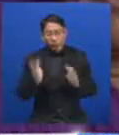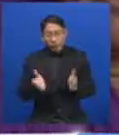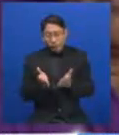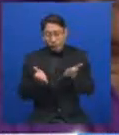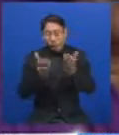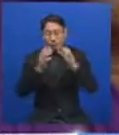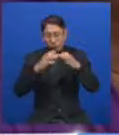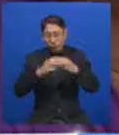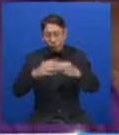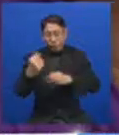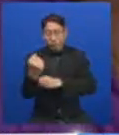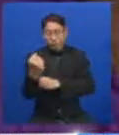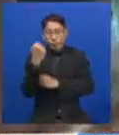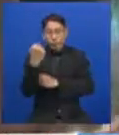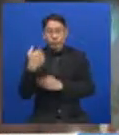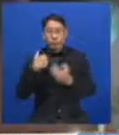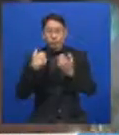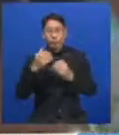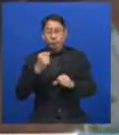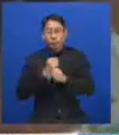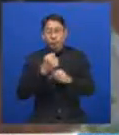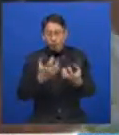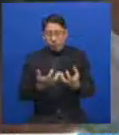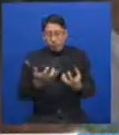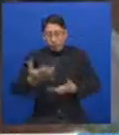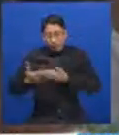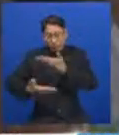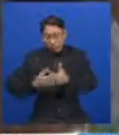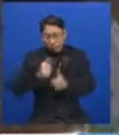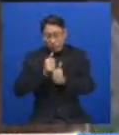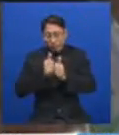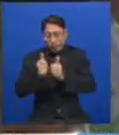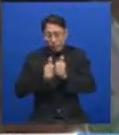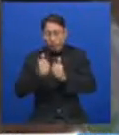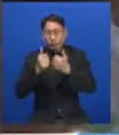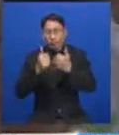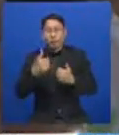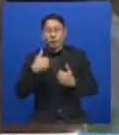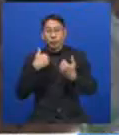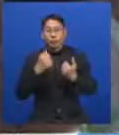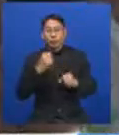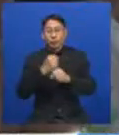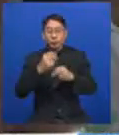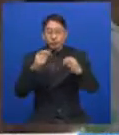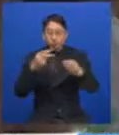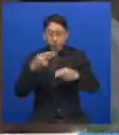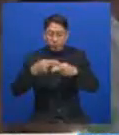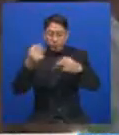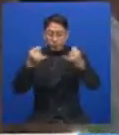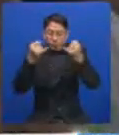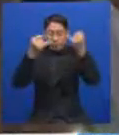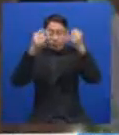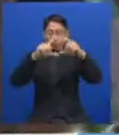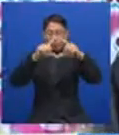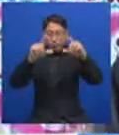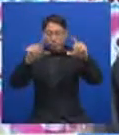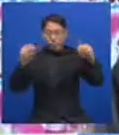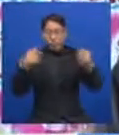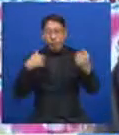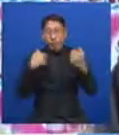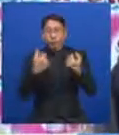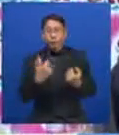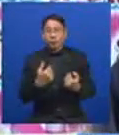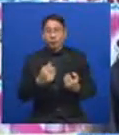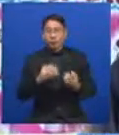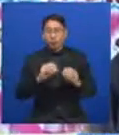ให้กลุ่มมีความเข้มแข็งสามารถผลิตสินค้าออกมาแข่งขันได้ซึ่งเป็นสินค้าที่สร้างชื่อให้กับจังหวัดเพชรบูรณ ์ตรง